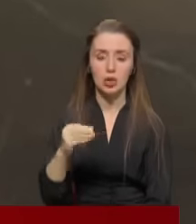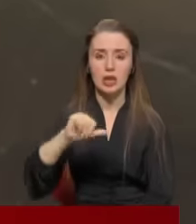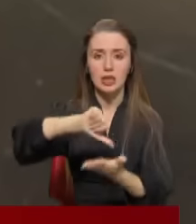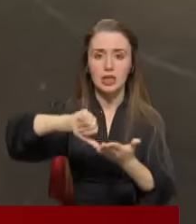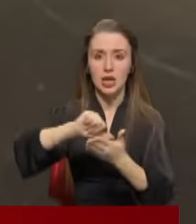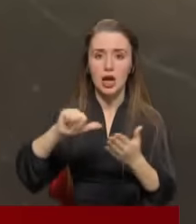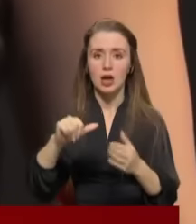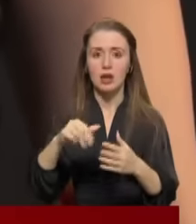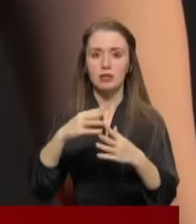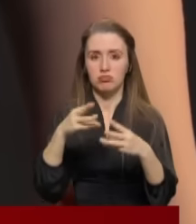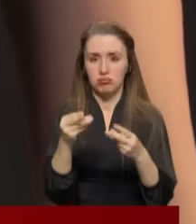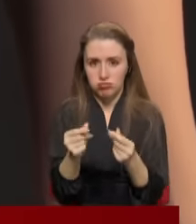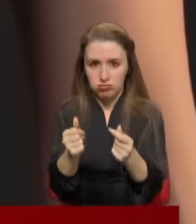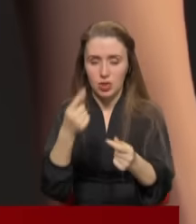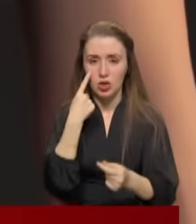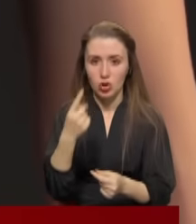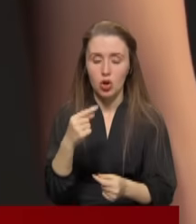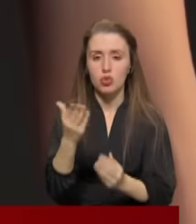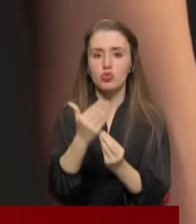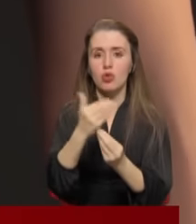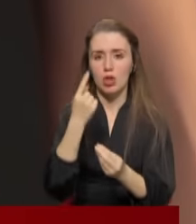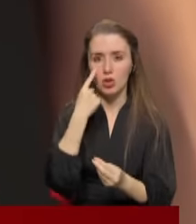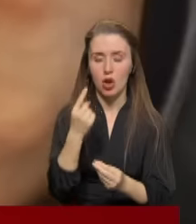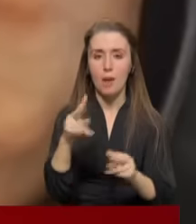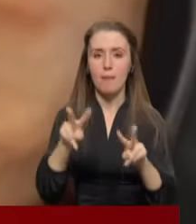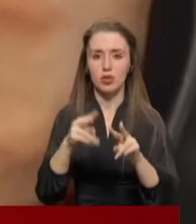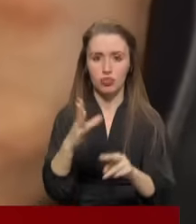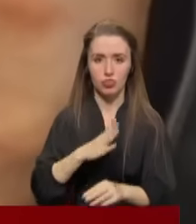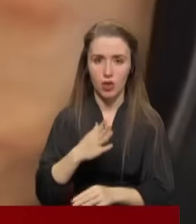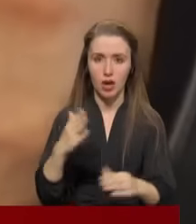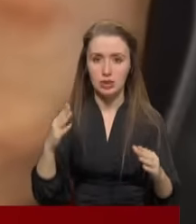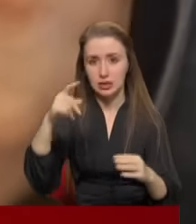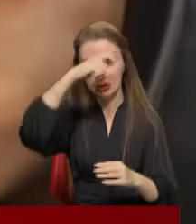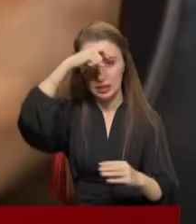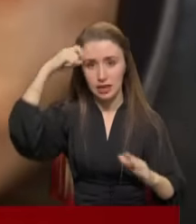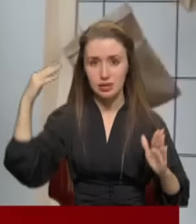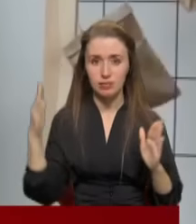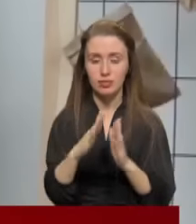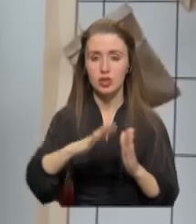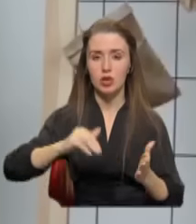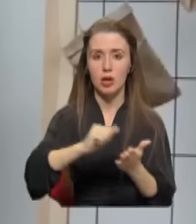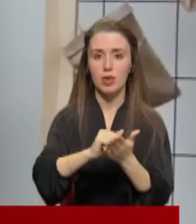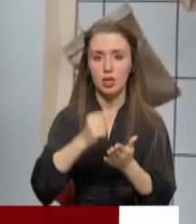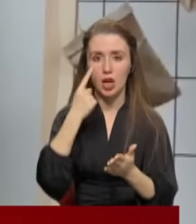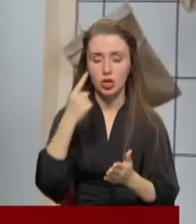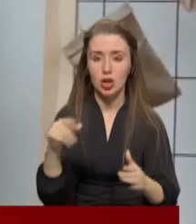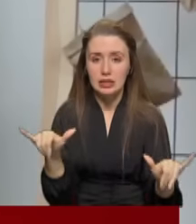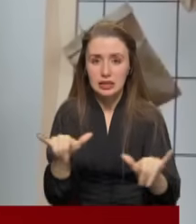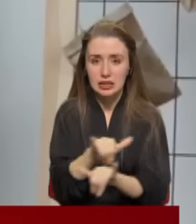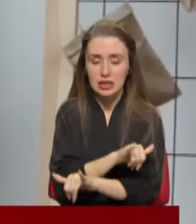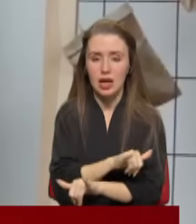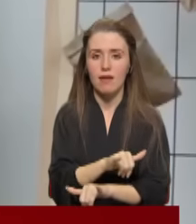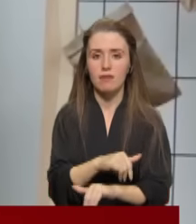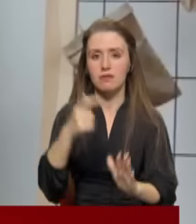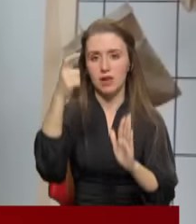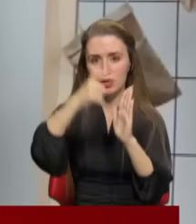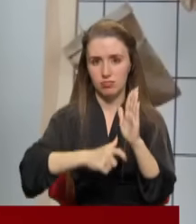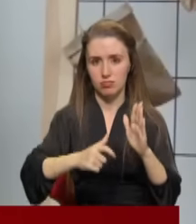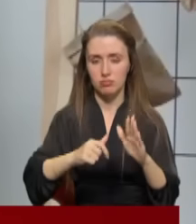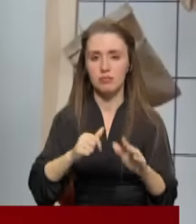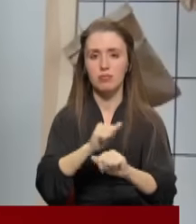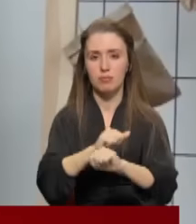lahana suyu kürü, zayıflatan soğan kürü, maydanoz kürü. Yaz yaklaşırken sosyal medyada dolaşan zayıflama kürleri uzayıp